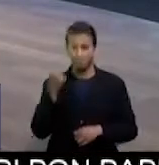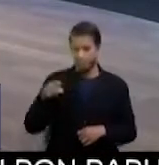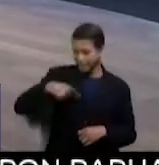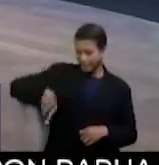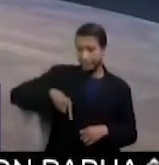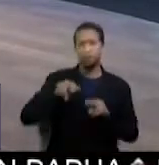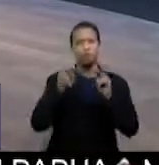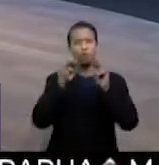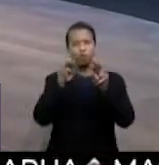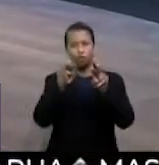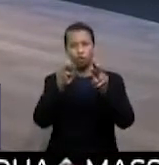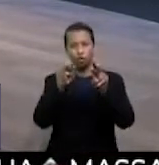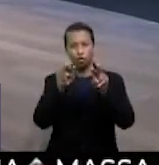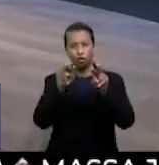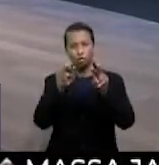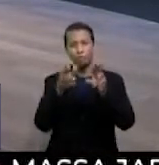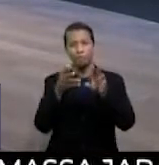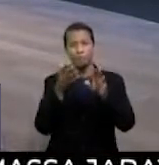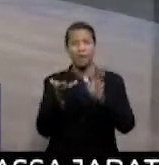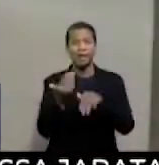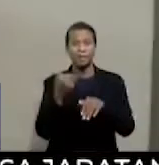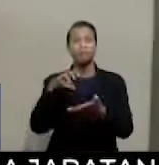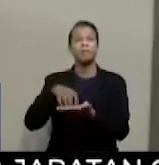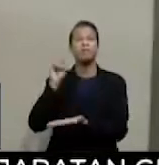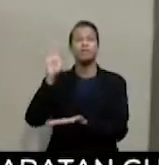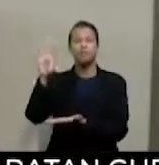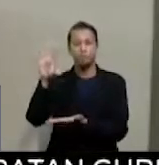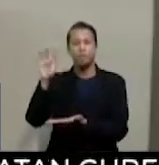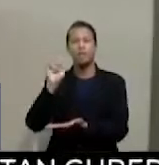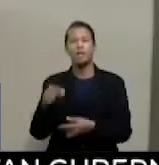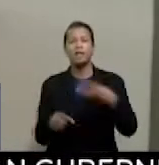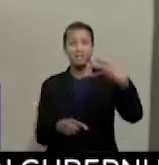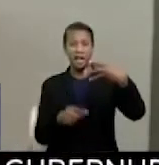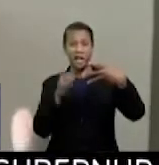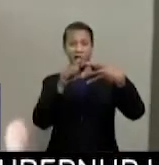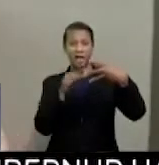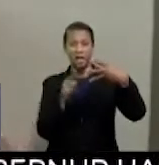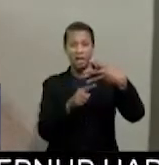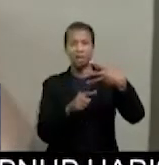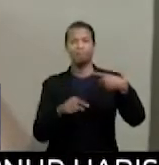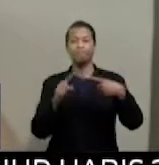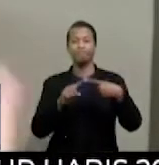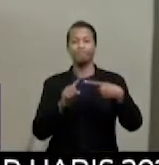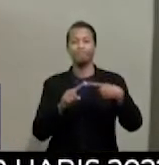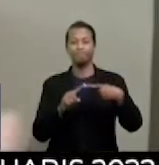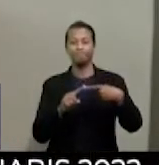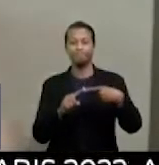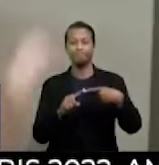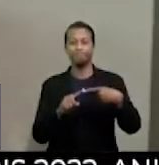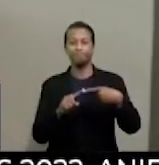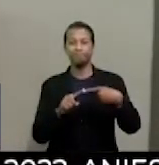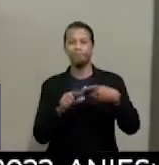untuk penonton? Ya, jadi ada tiga hal, Mas Tommy. Pertama, kita dari awal memang membantu sektor Parekraf untuk